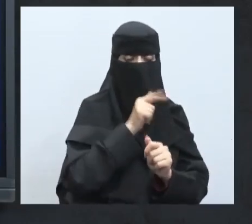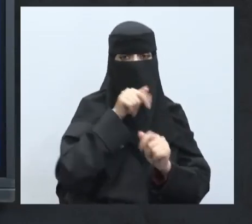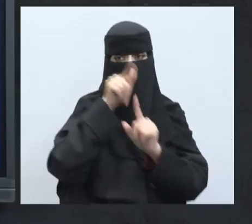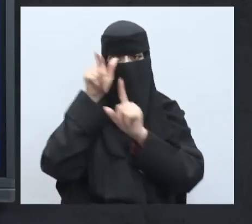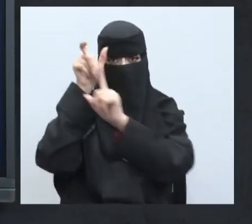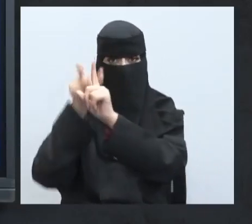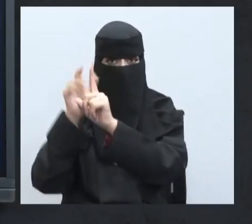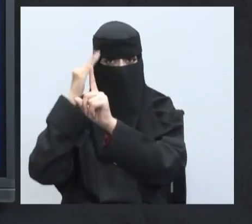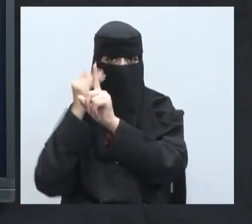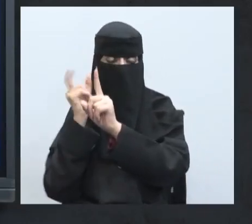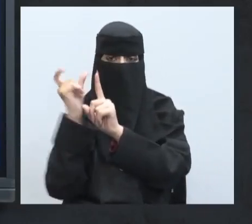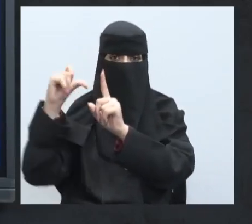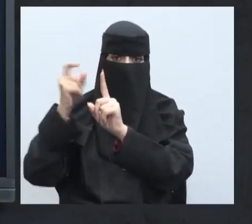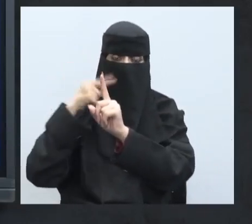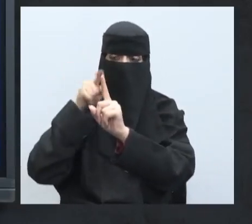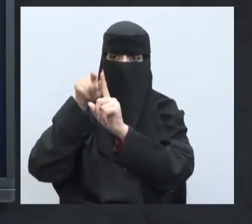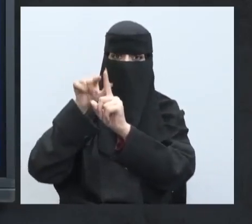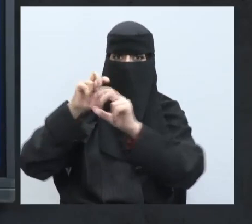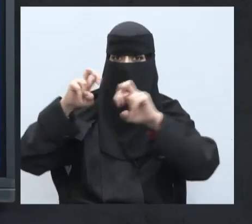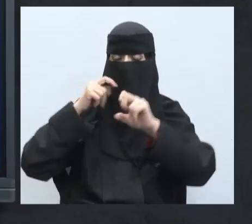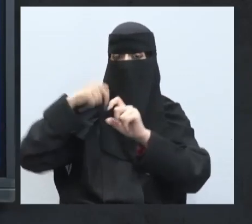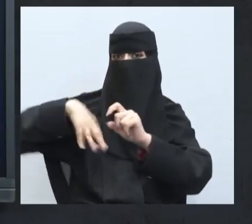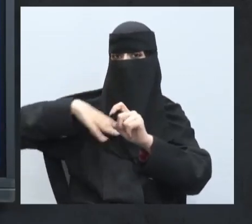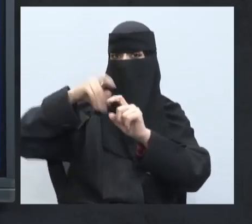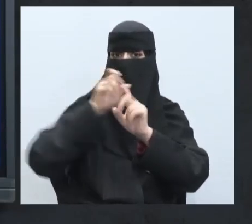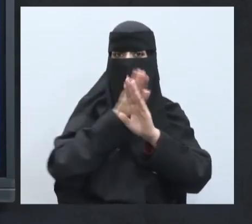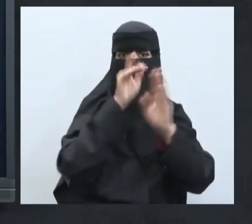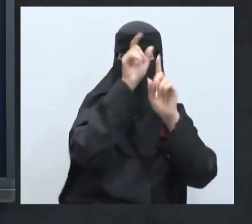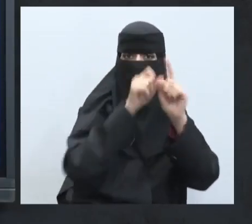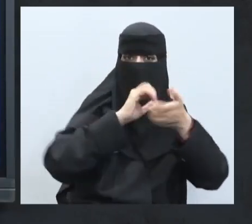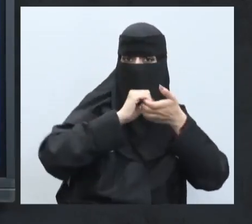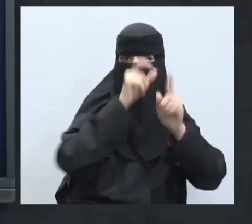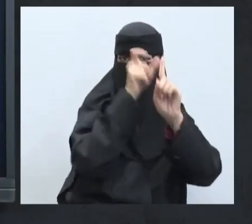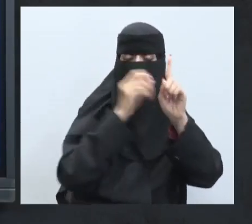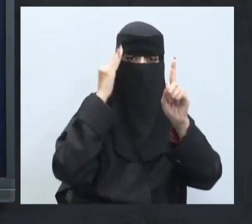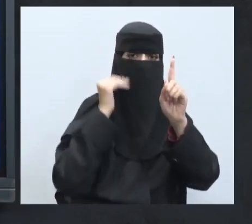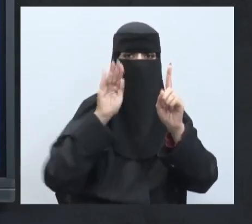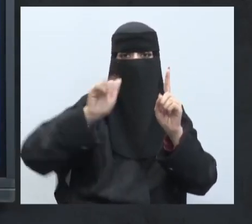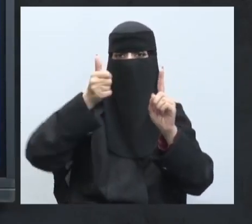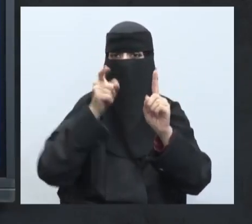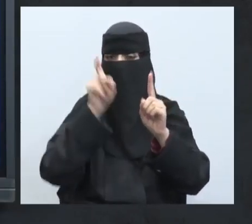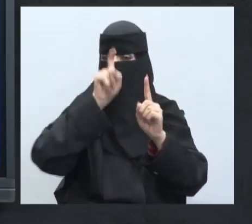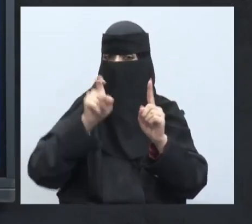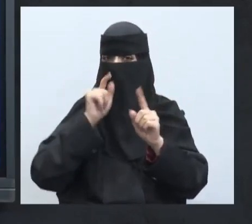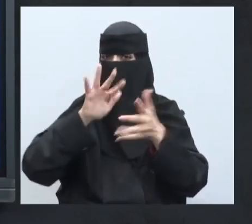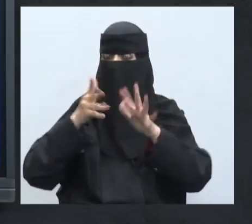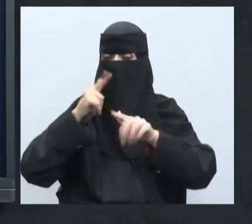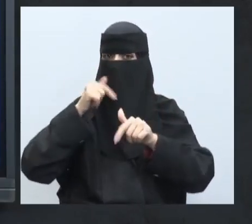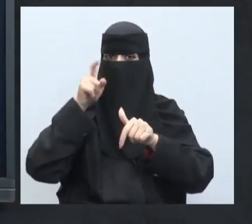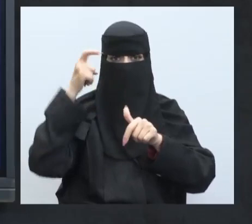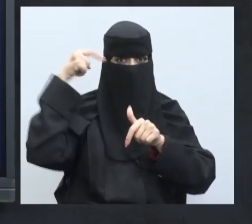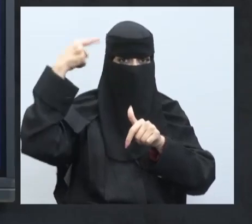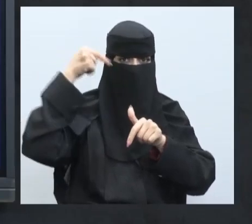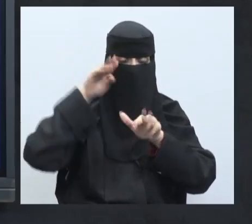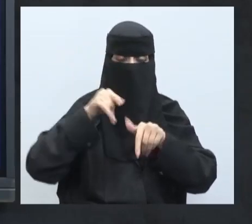نوره لكي تكون مديره وصارت تسالها بعض الاسئله لكي تستثيره وتع ما هي وجهه نظرها نحن هنا نتحدث عن